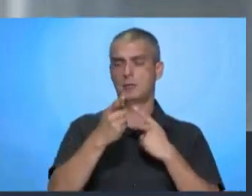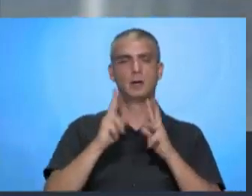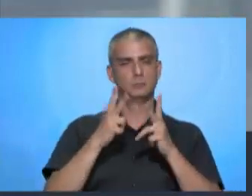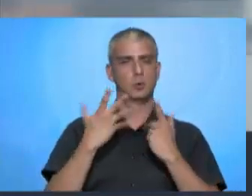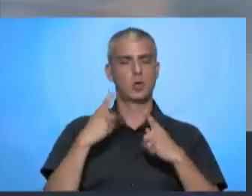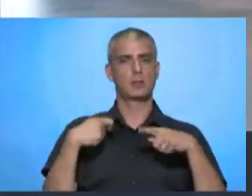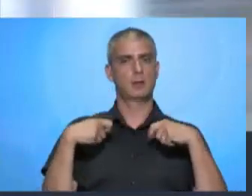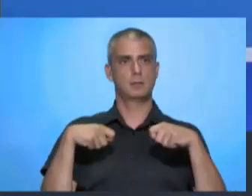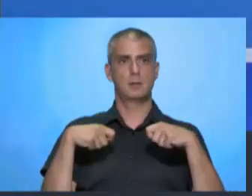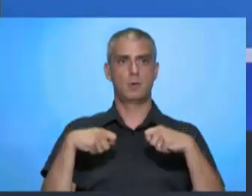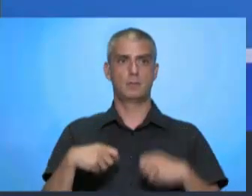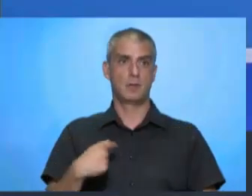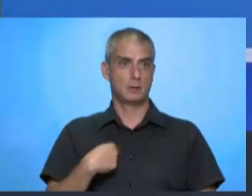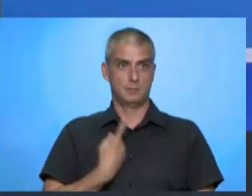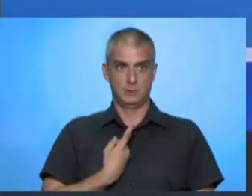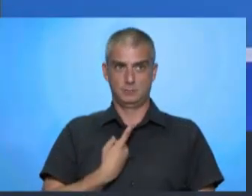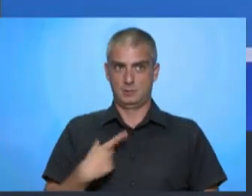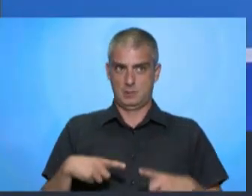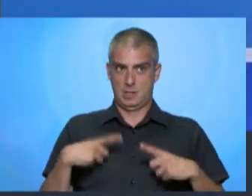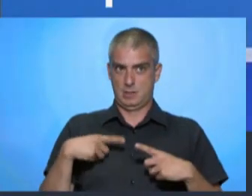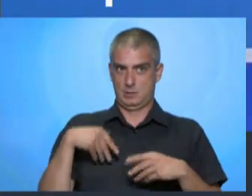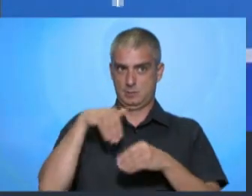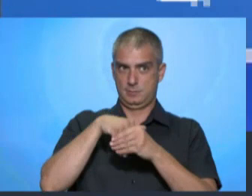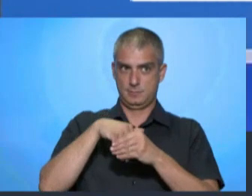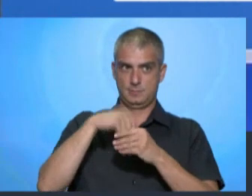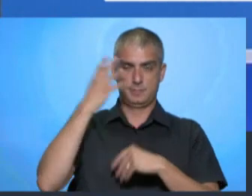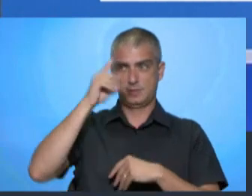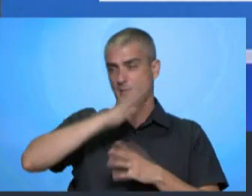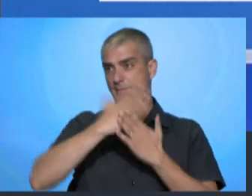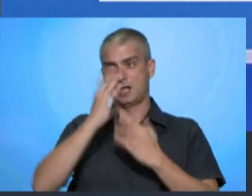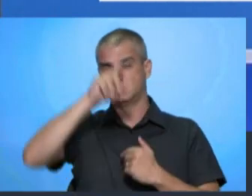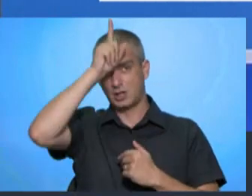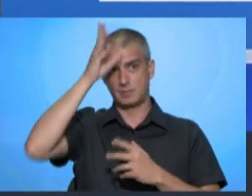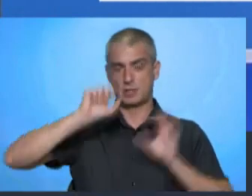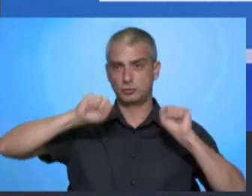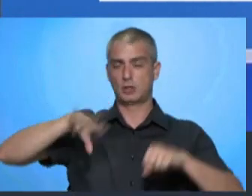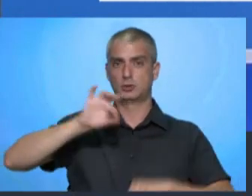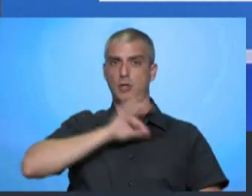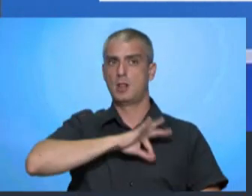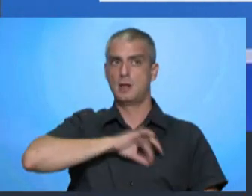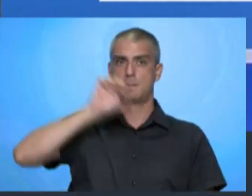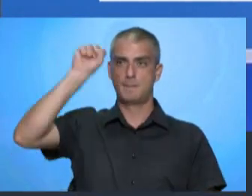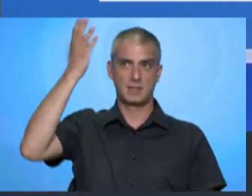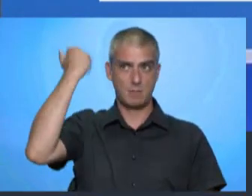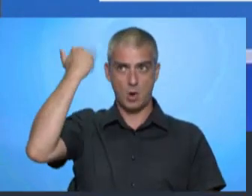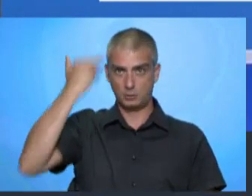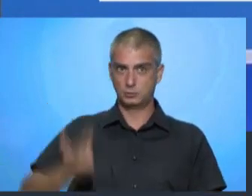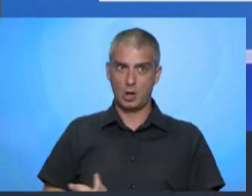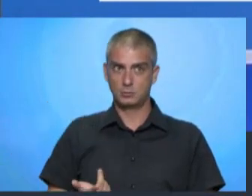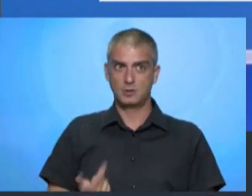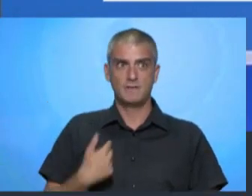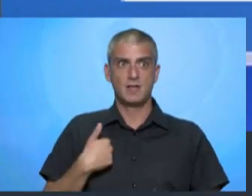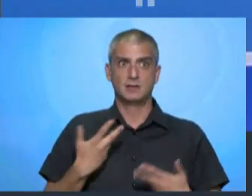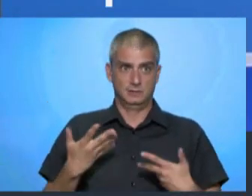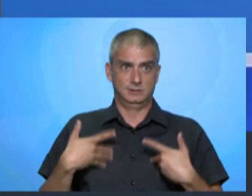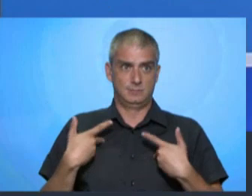יותר דיפלומטית. Ich erlebt habe auch selber, dass ein Teil Deutschlands von der Sowjetunion kontrolliert wurde. Und ich bin sehr froh,